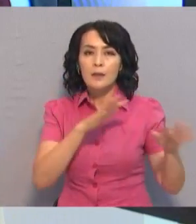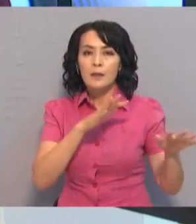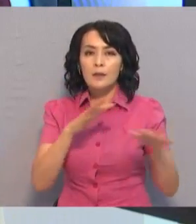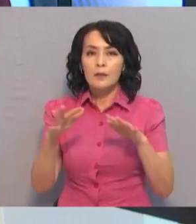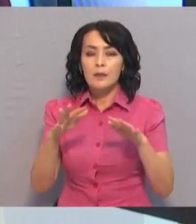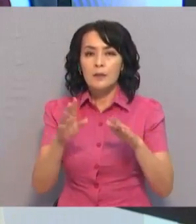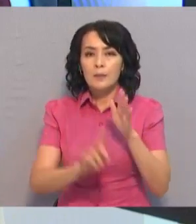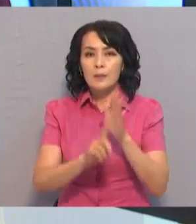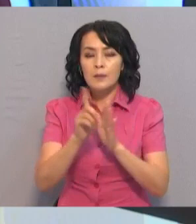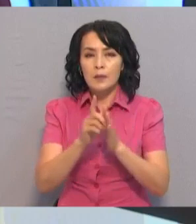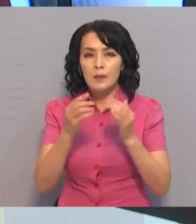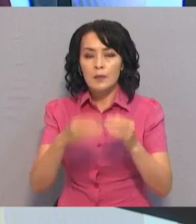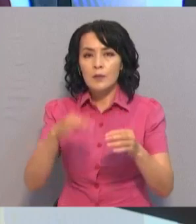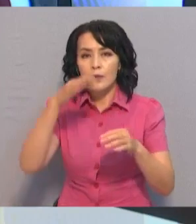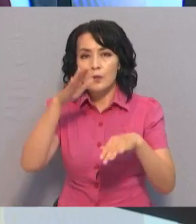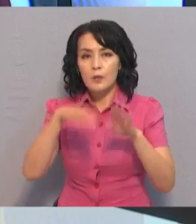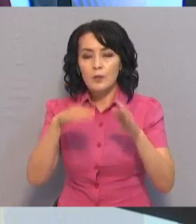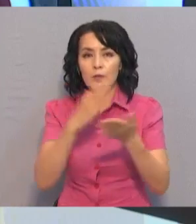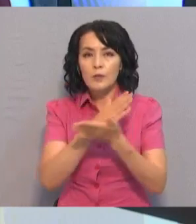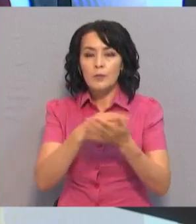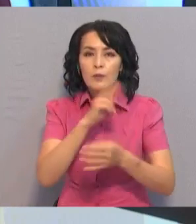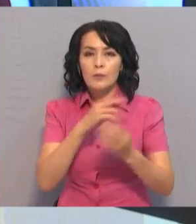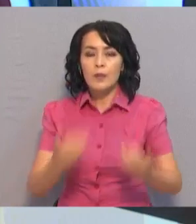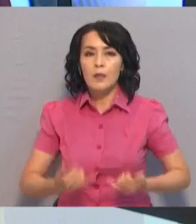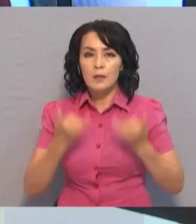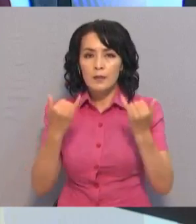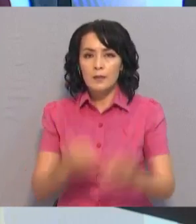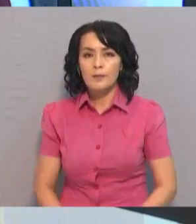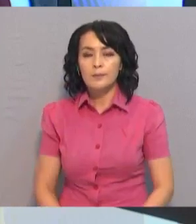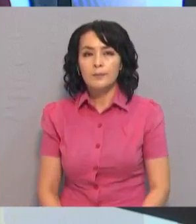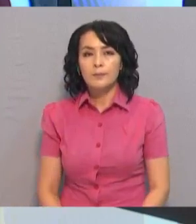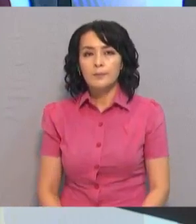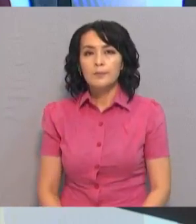қызып жатыр. Озат қызметкерлердің еңбегі ескеріліп отыр.